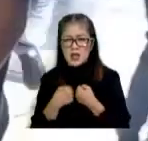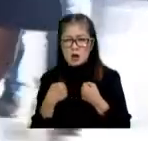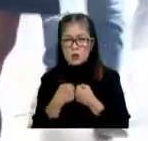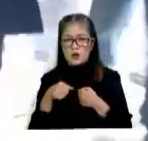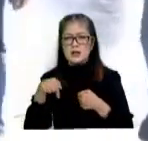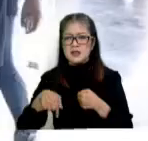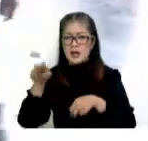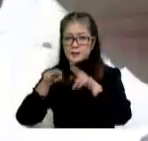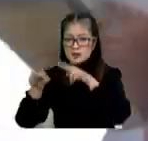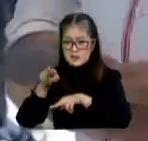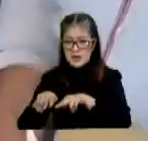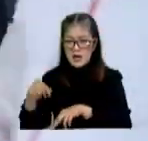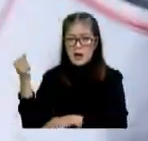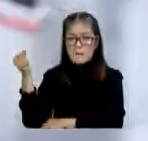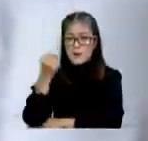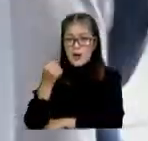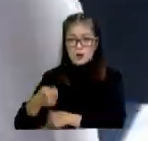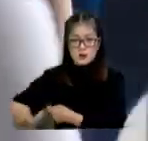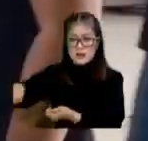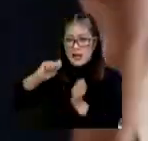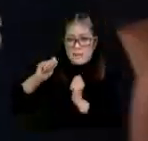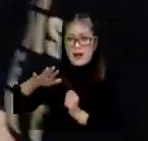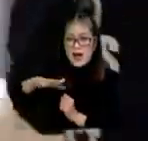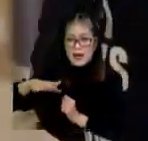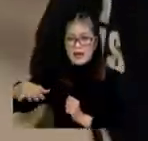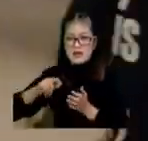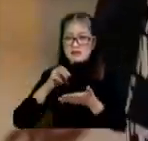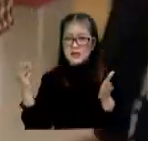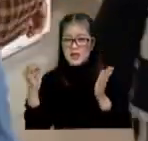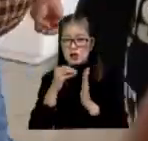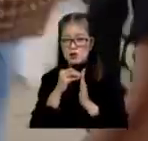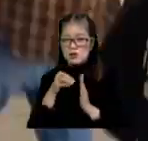pelaku penyiraman air keras masih berstatus pelajar SMA diancam hukuman